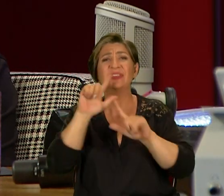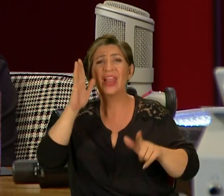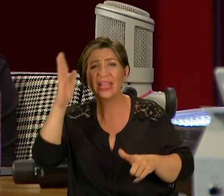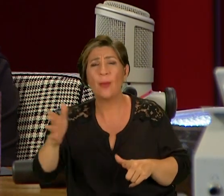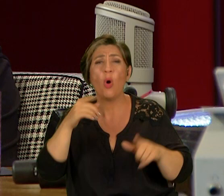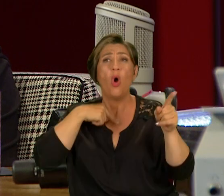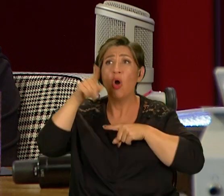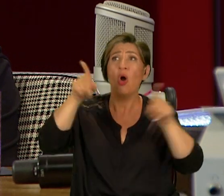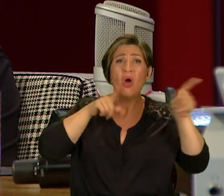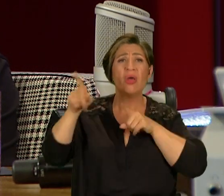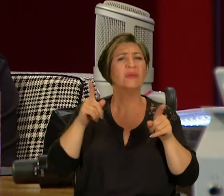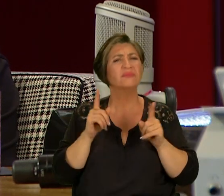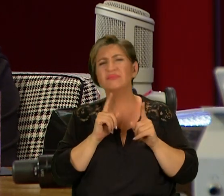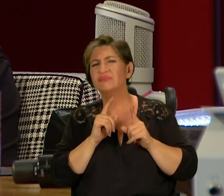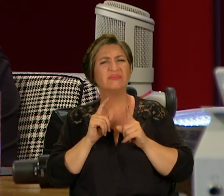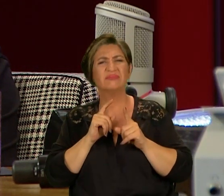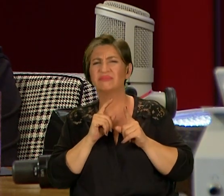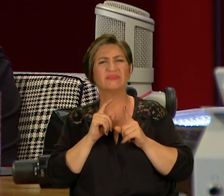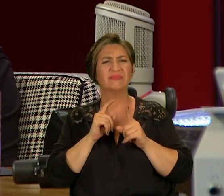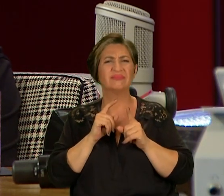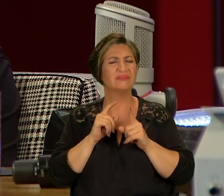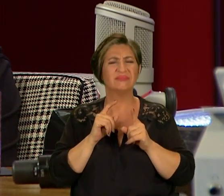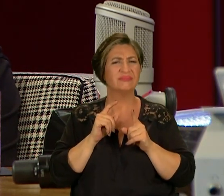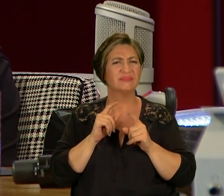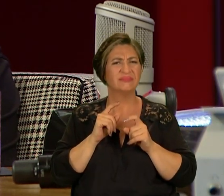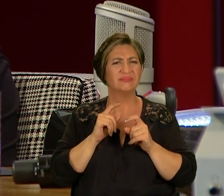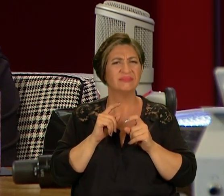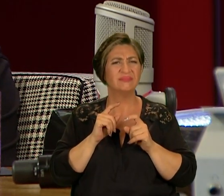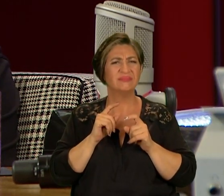da biz olalım gibi hırslarımız asla yok. Sadece